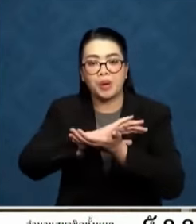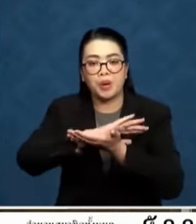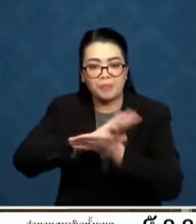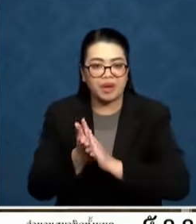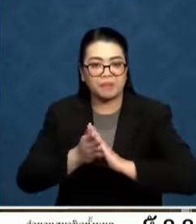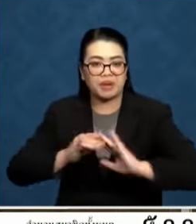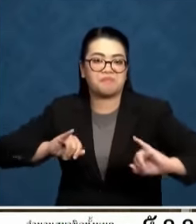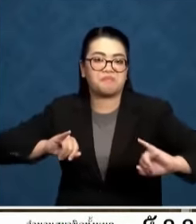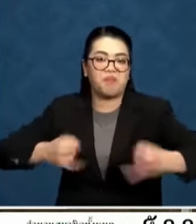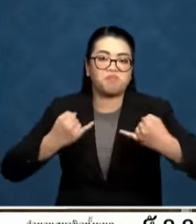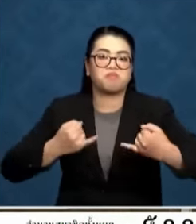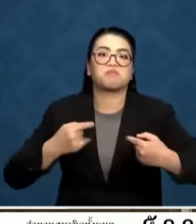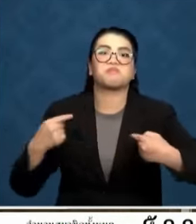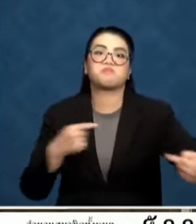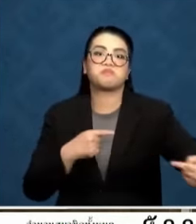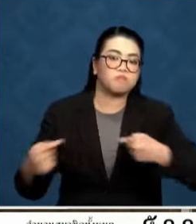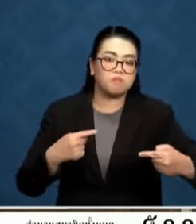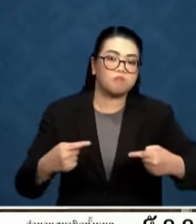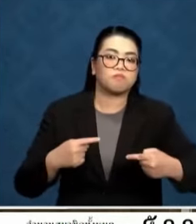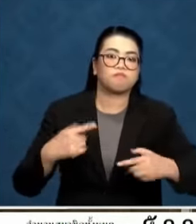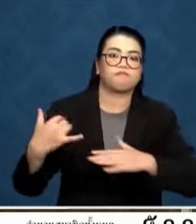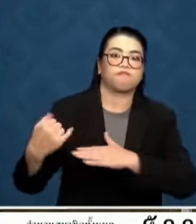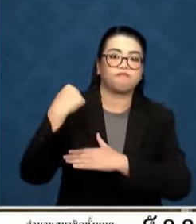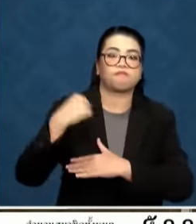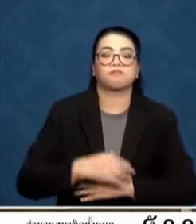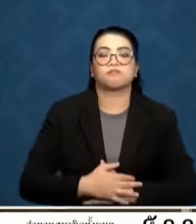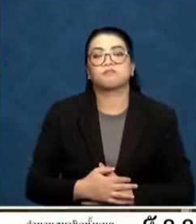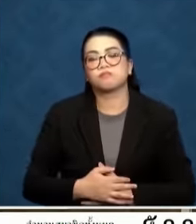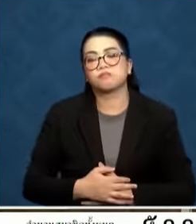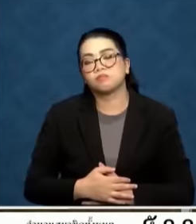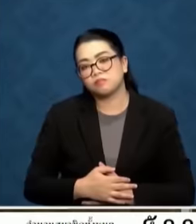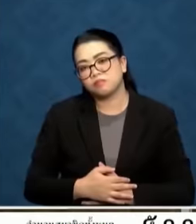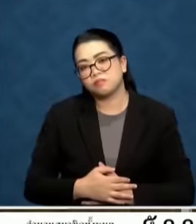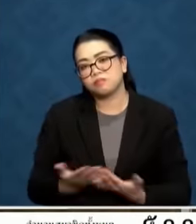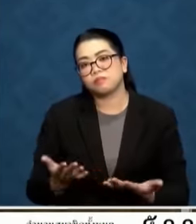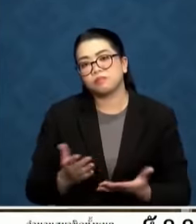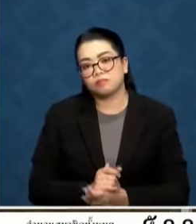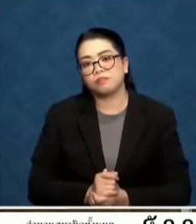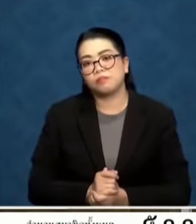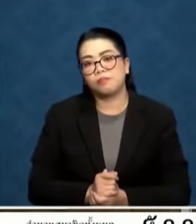พันธุกรรมไปเป็นนิรโทษกรรมอำพรางหรือไม่